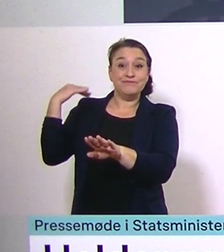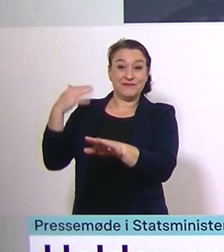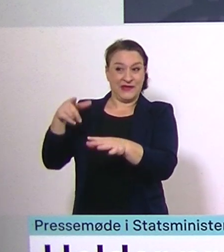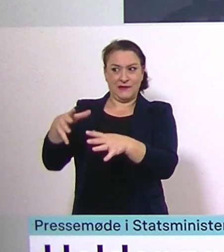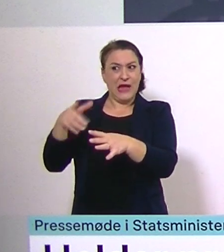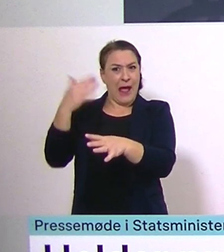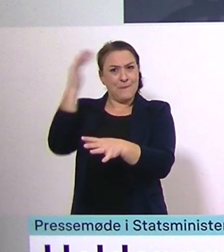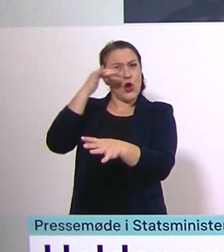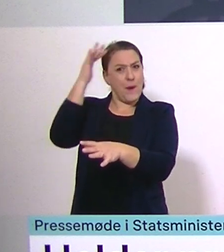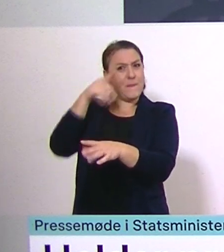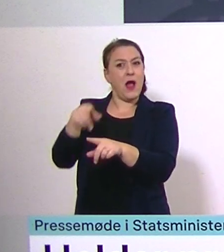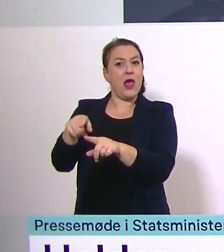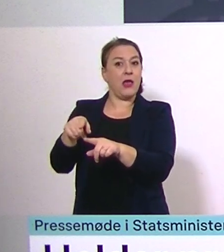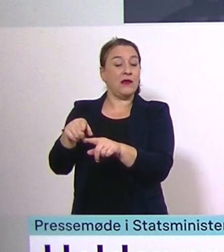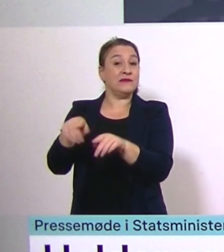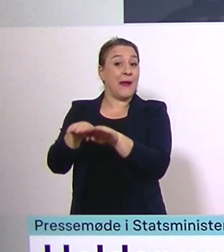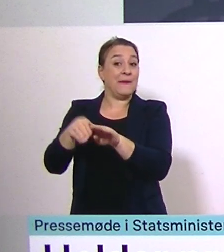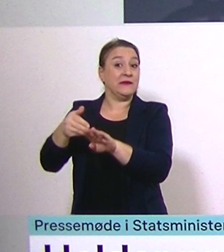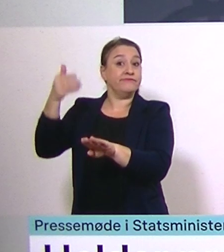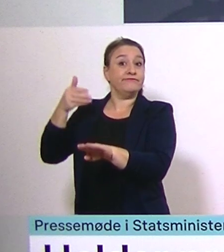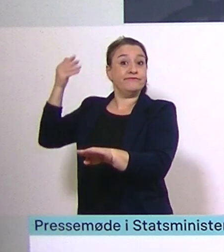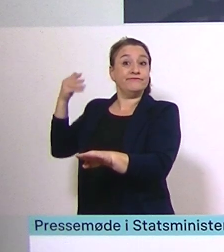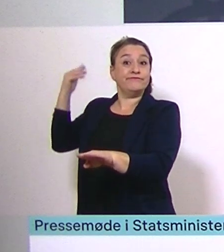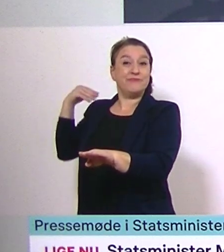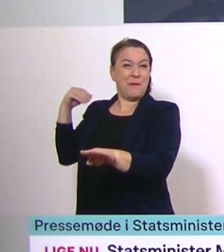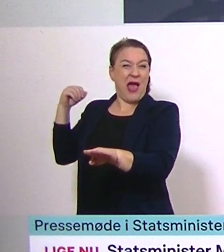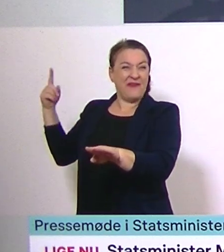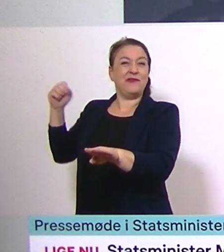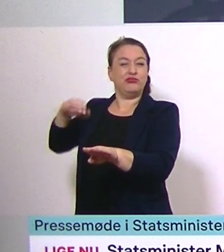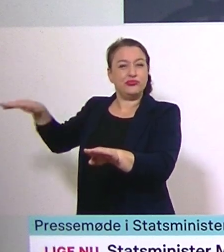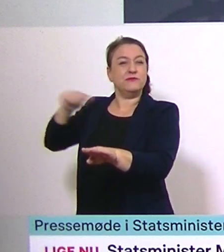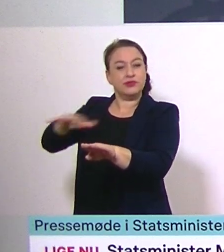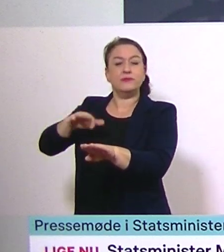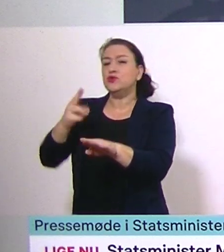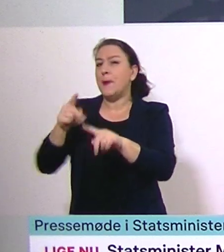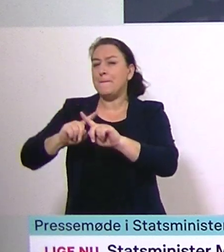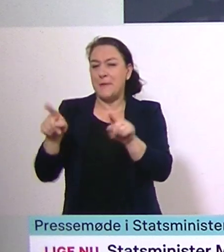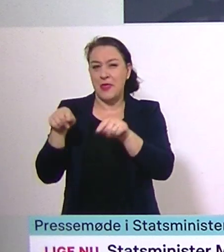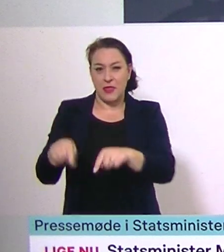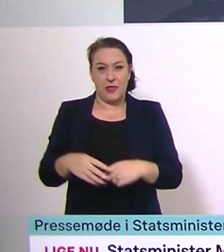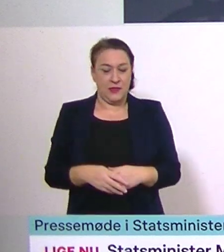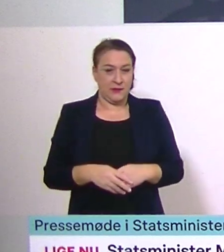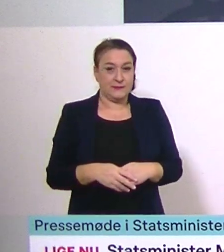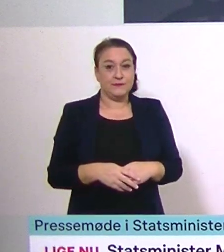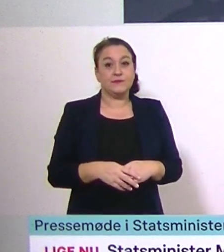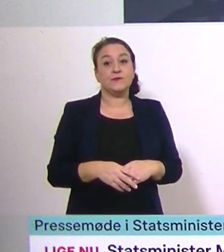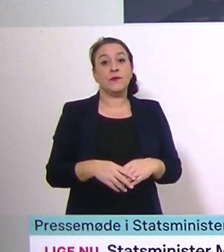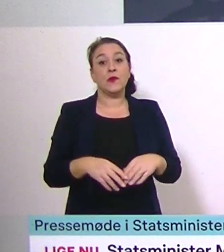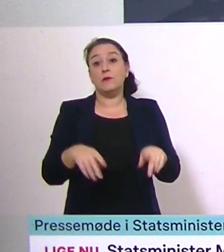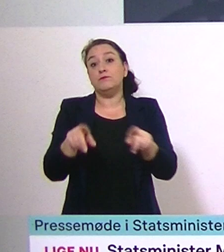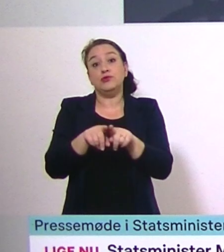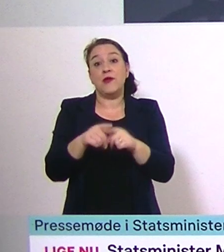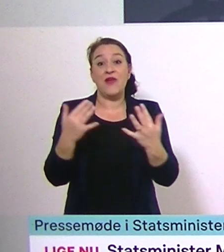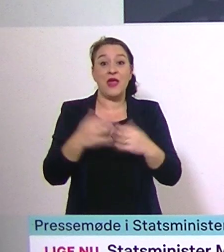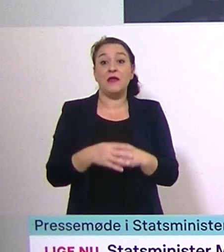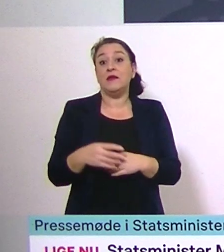under de foregående epidemibølger med covid-19. Vi kan med andre ord ikke lade smitten bløbsk i